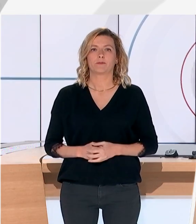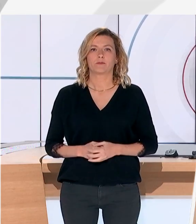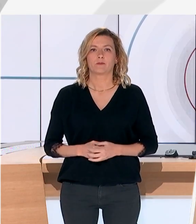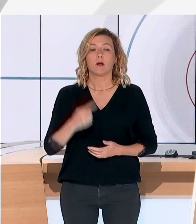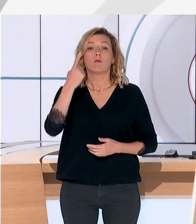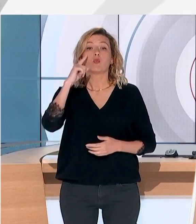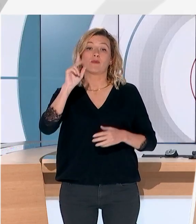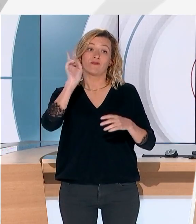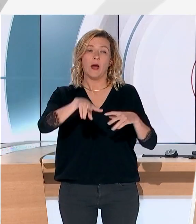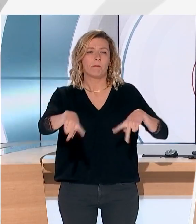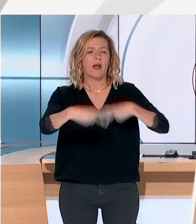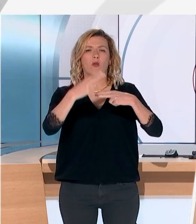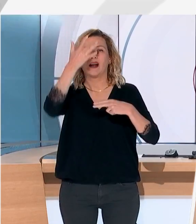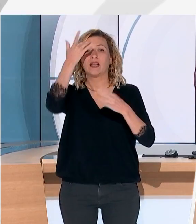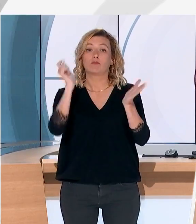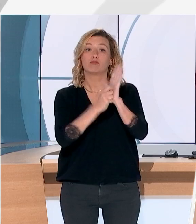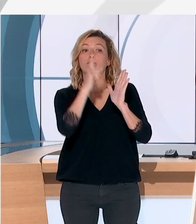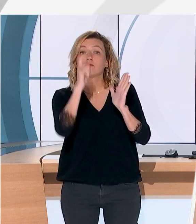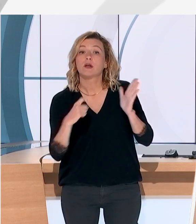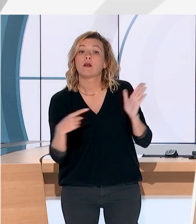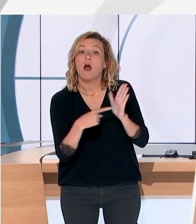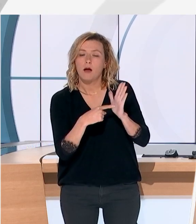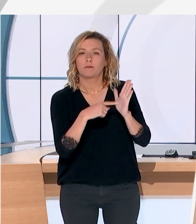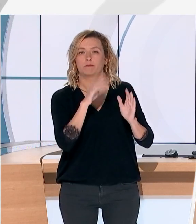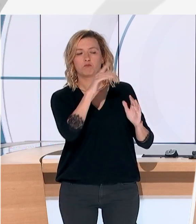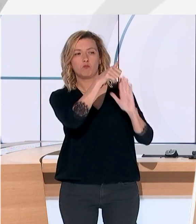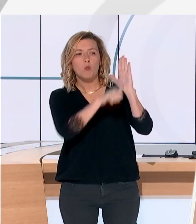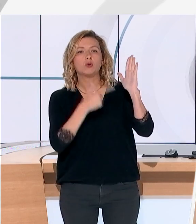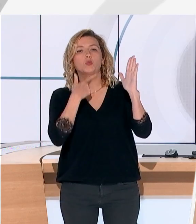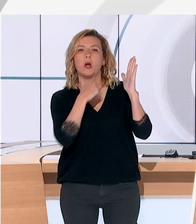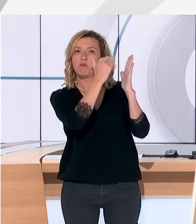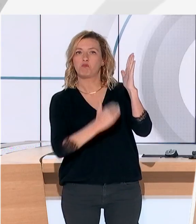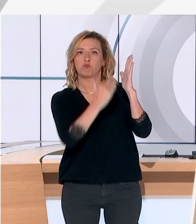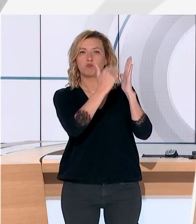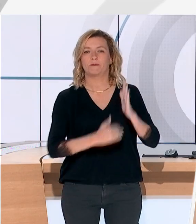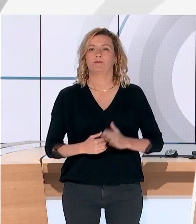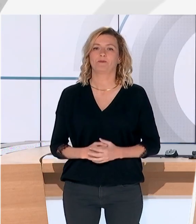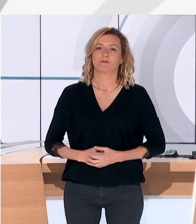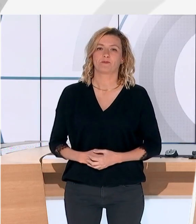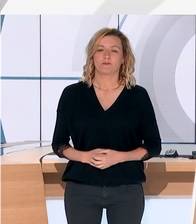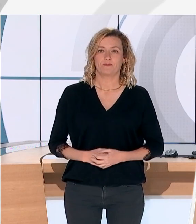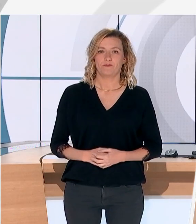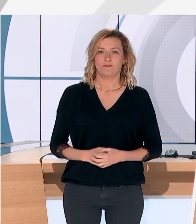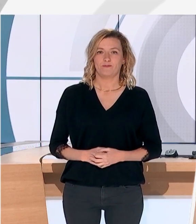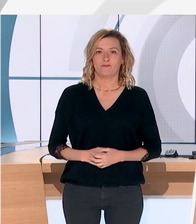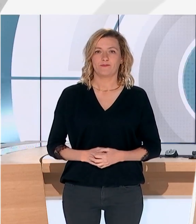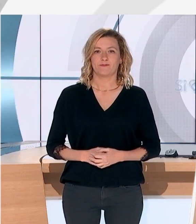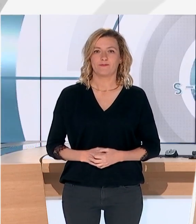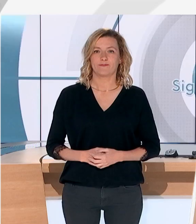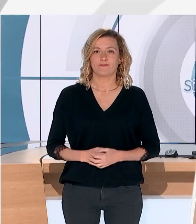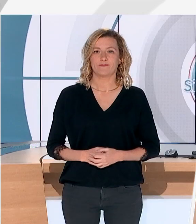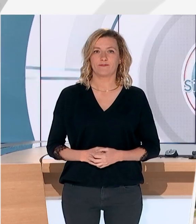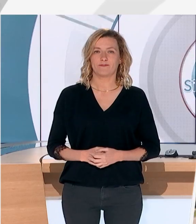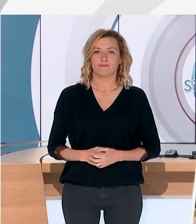sécurité avant la véritable saison qui commence à chaque fois courant du mois de